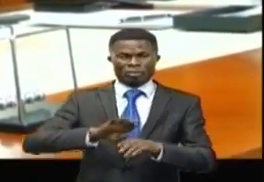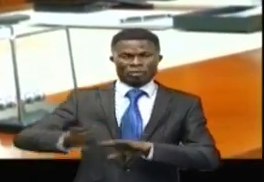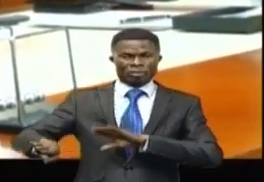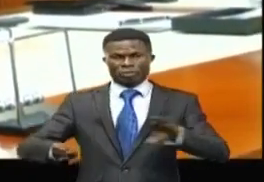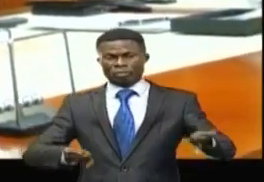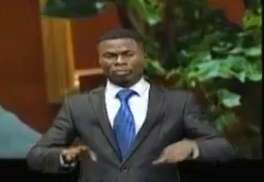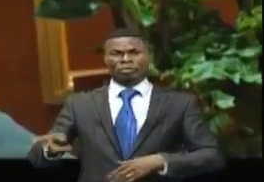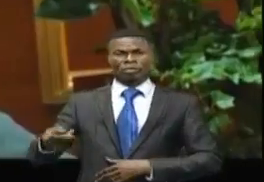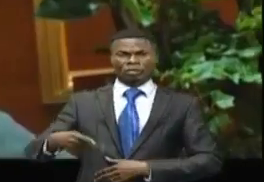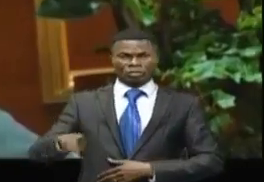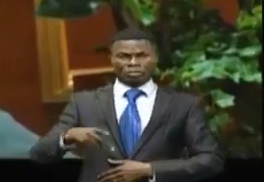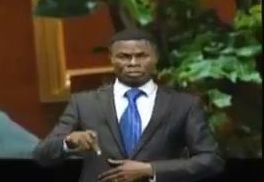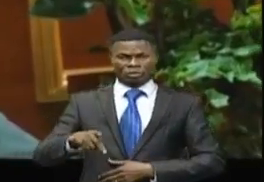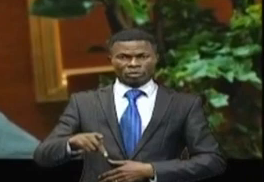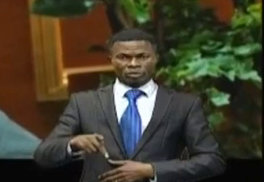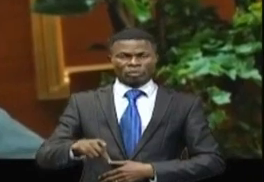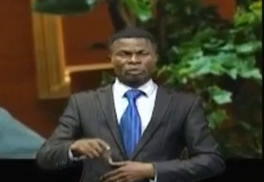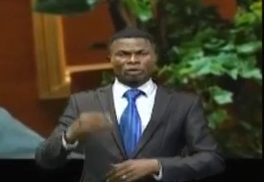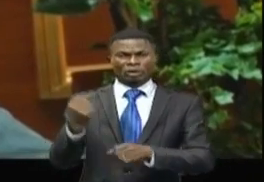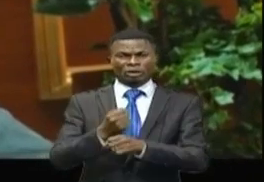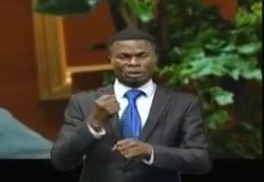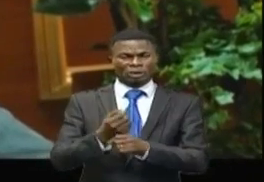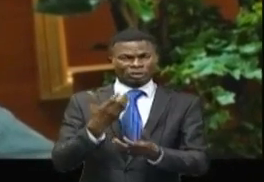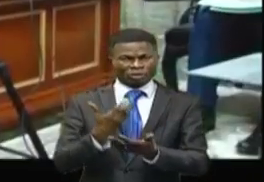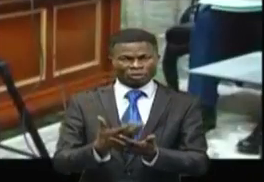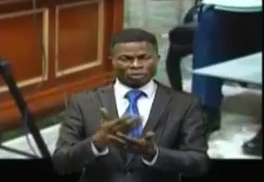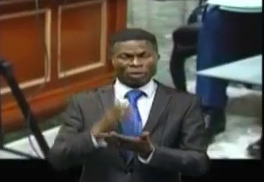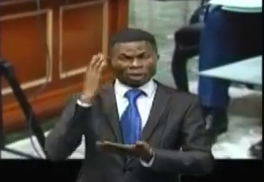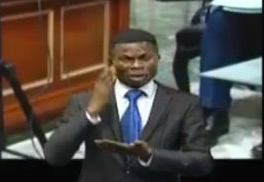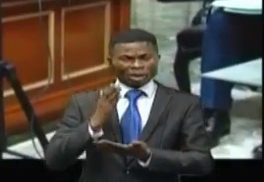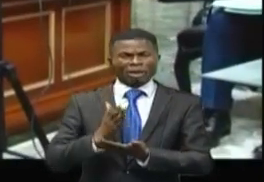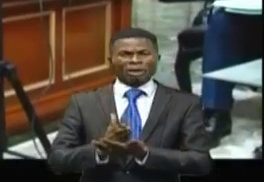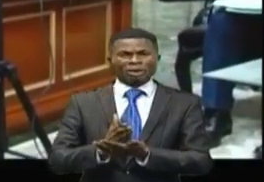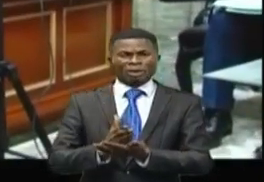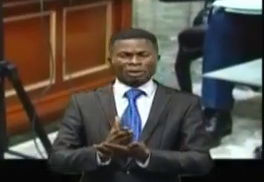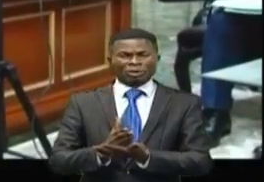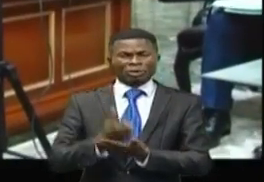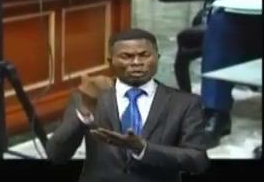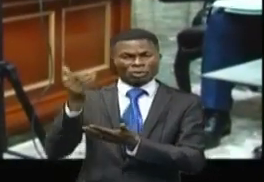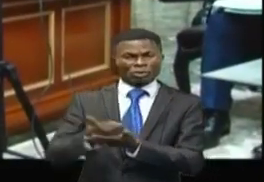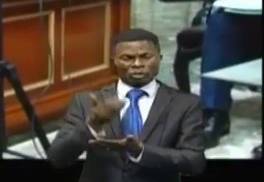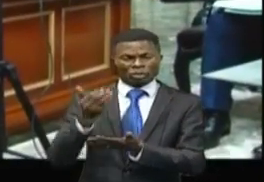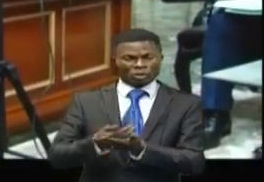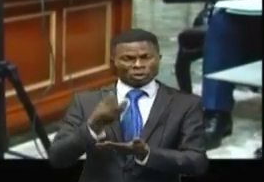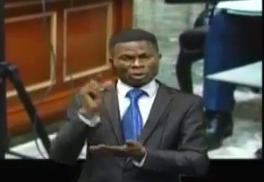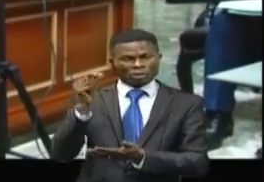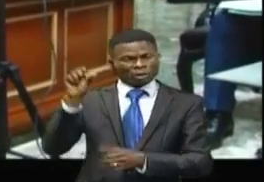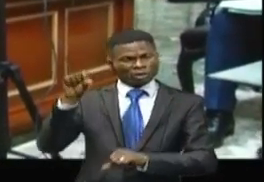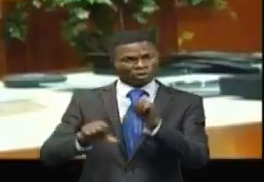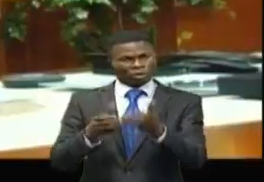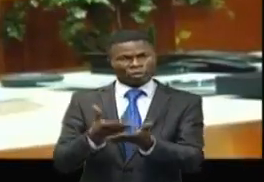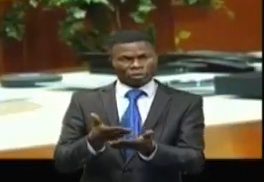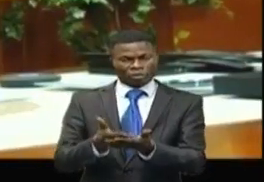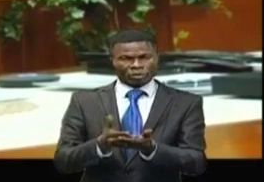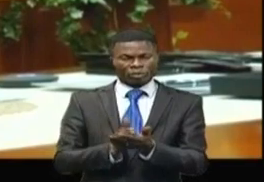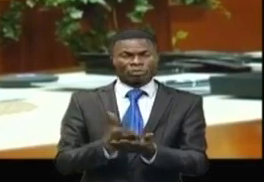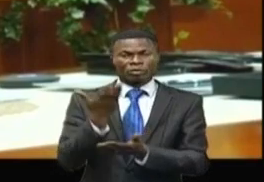en prendre des actions urgentes pour stopper sans délai ces exploitations illicites l'implication